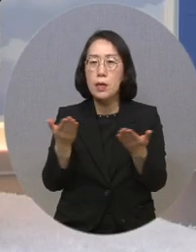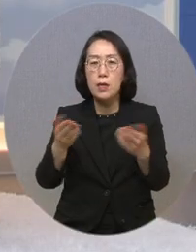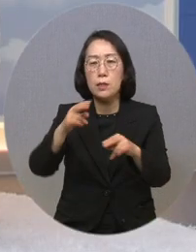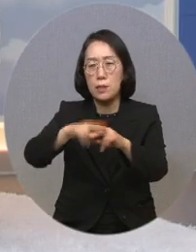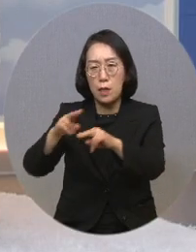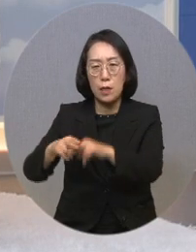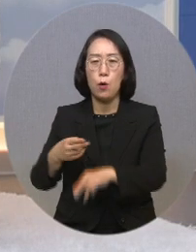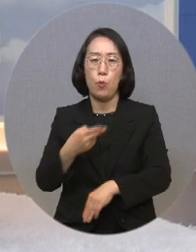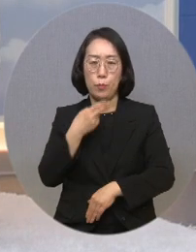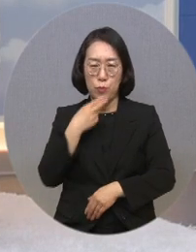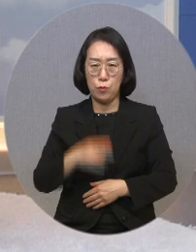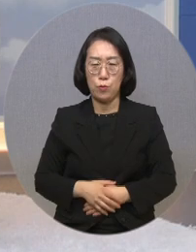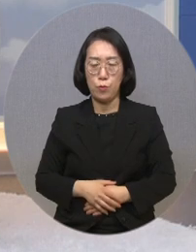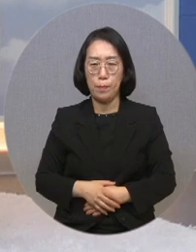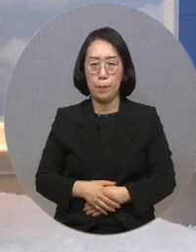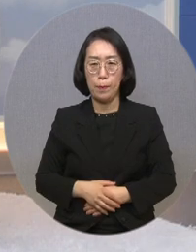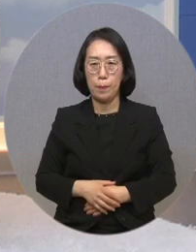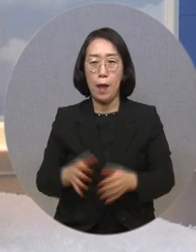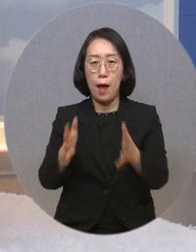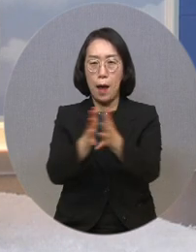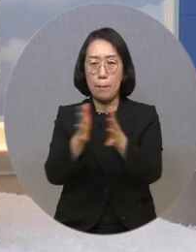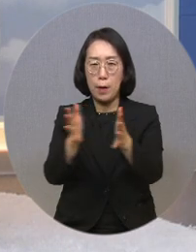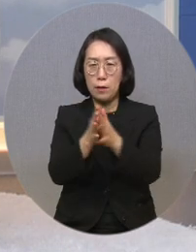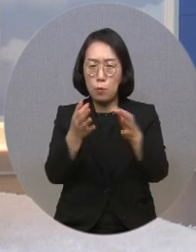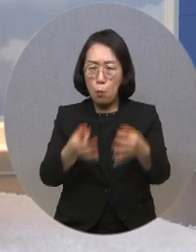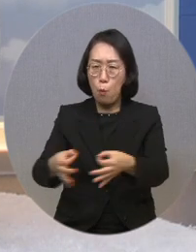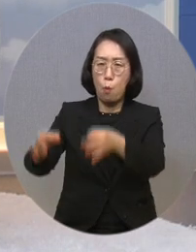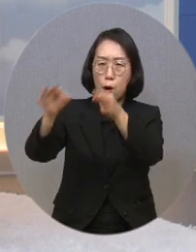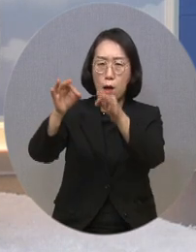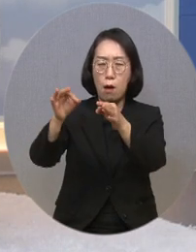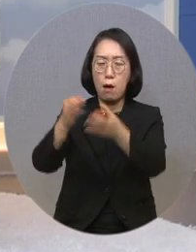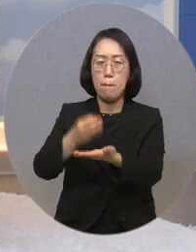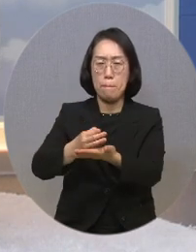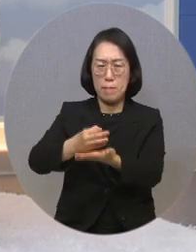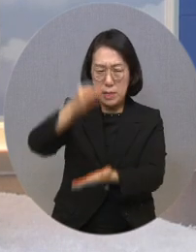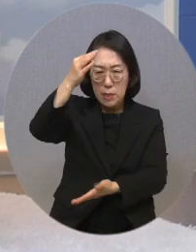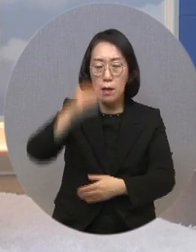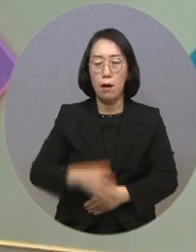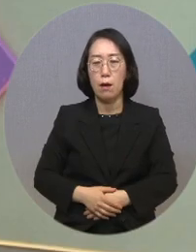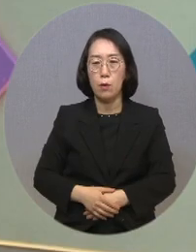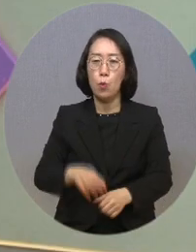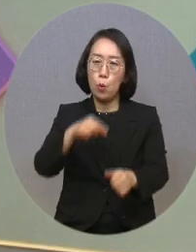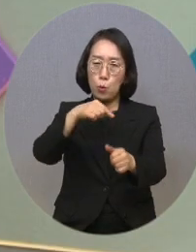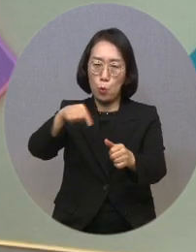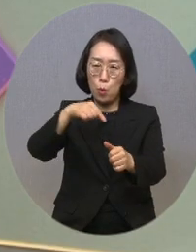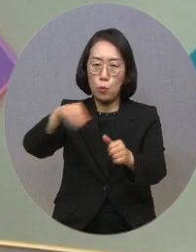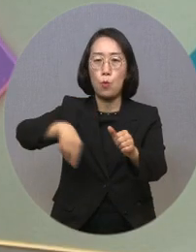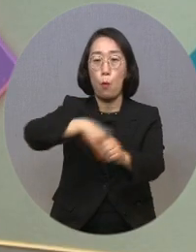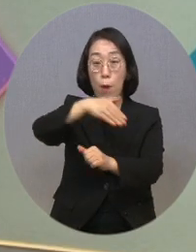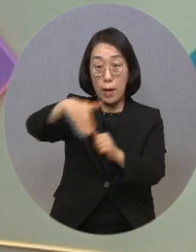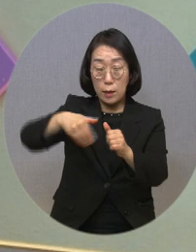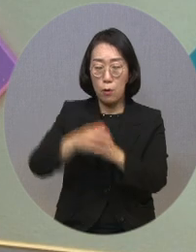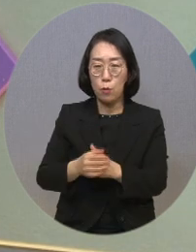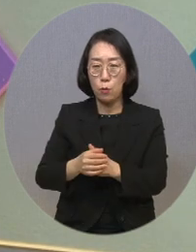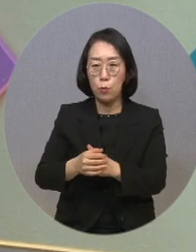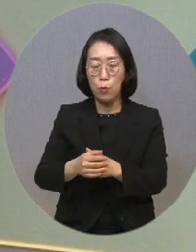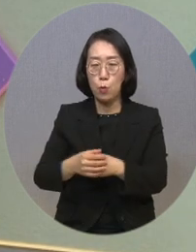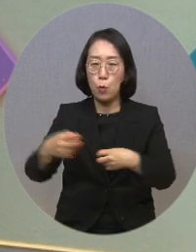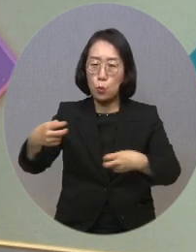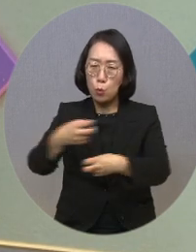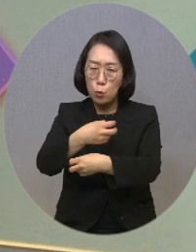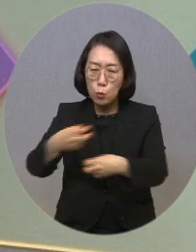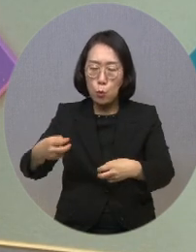네. 그다음에 아파트 값이 너무 비싸다. 네. 그다음에 이제 교육 문제, 교통 문제 등을 들 수가 있습니다.